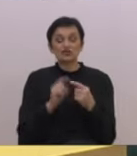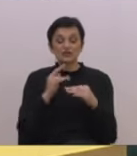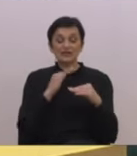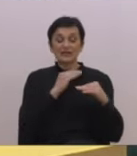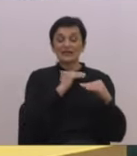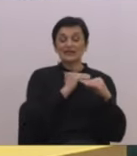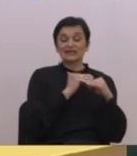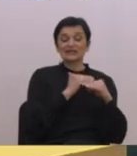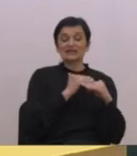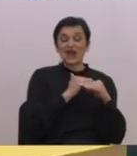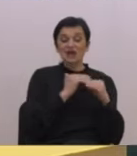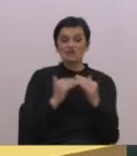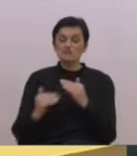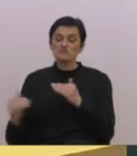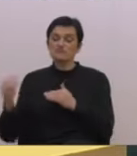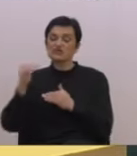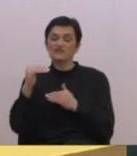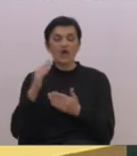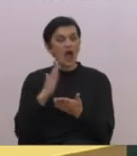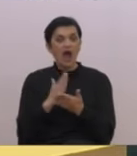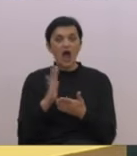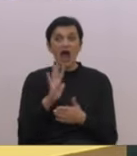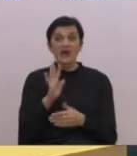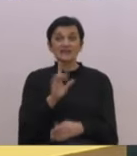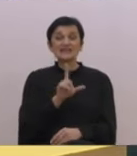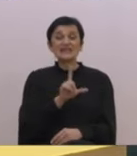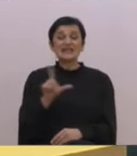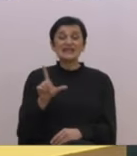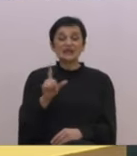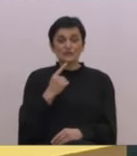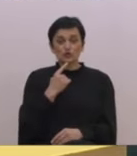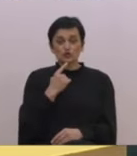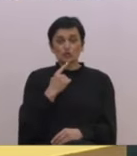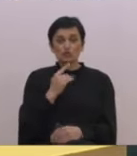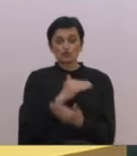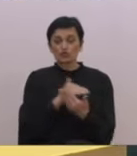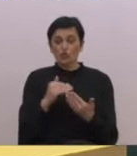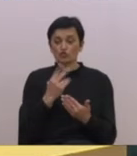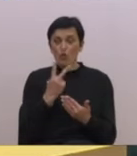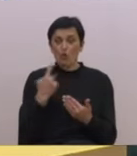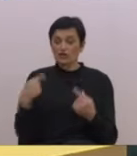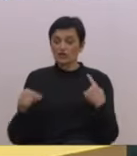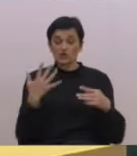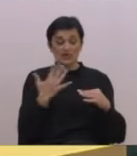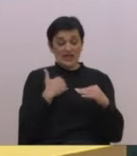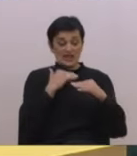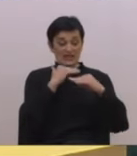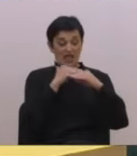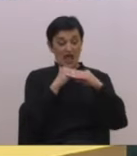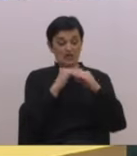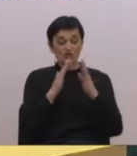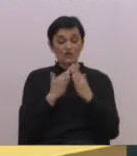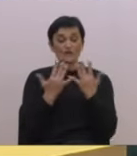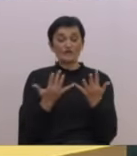თანასწორობასა და პრივილეგიას შორის არ არსებობს. აი, ლინგვისტურ დონეზე ორი სხვადასხვა რამია. თუ ჩვენ თანასწორობას ვითხოვთ, ჩვენ